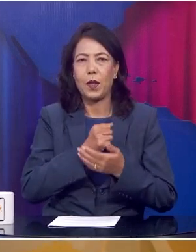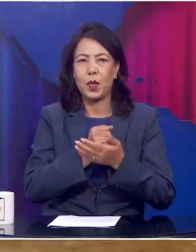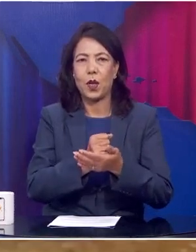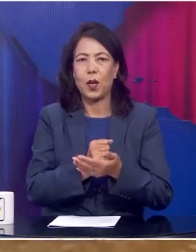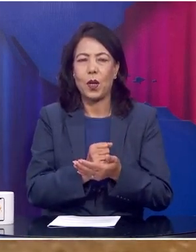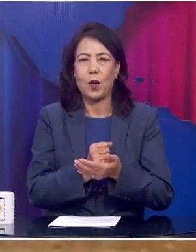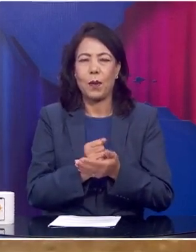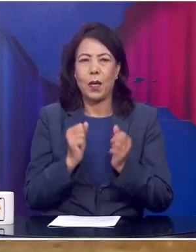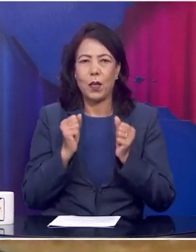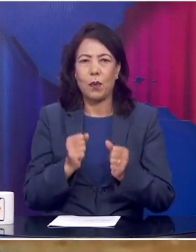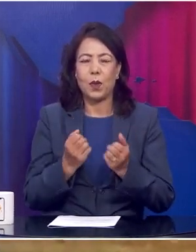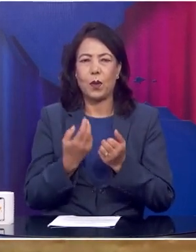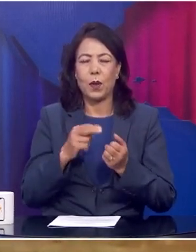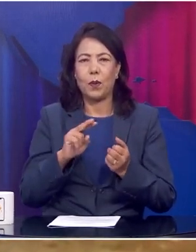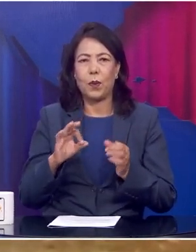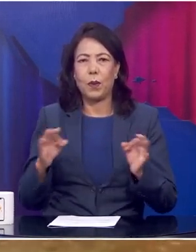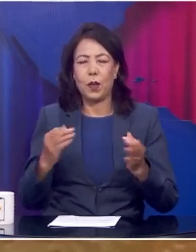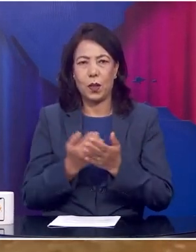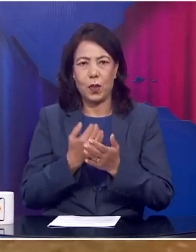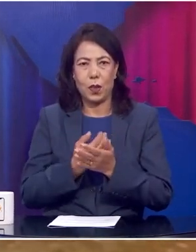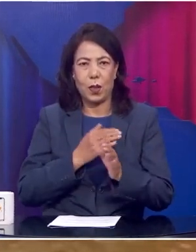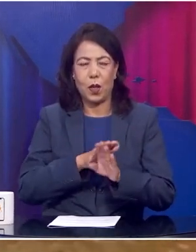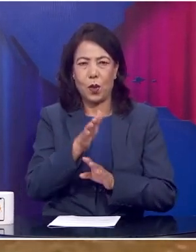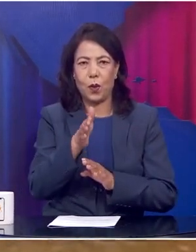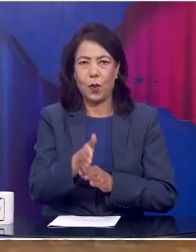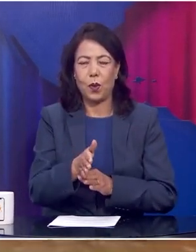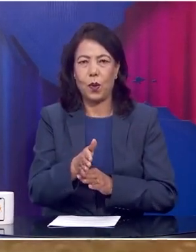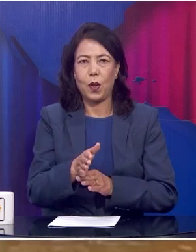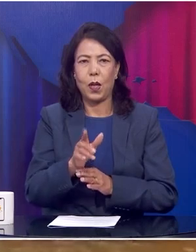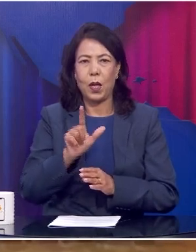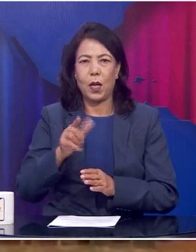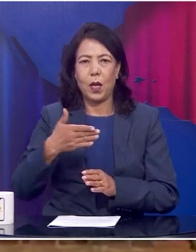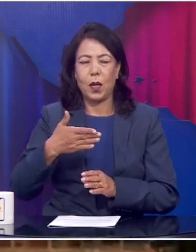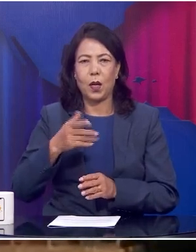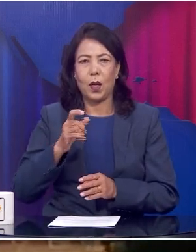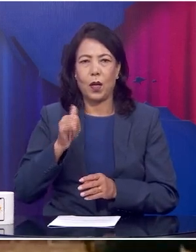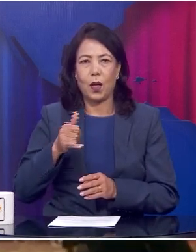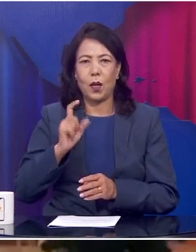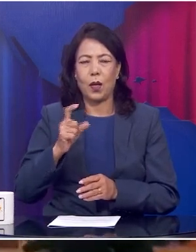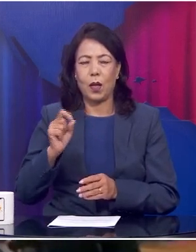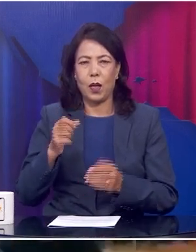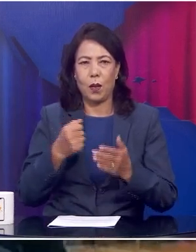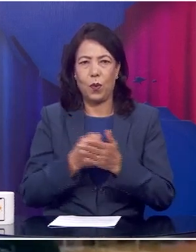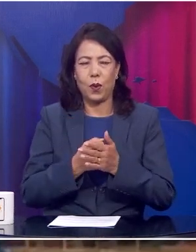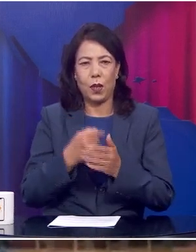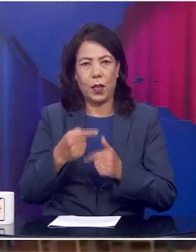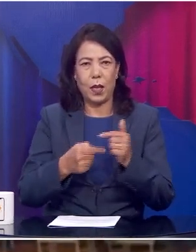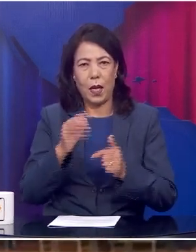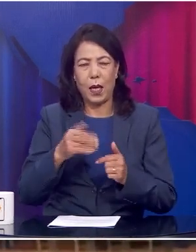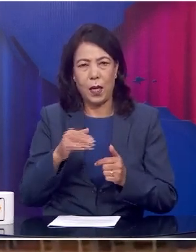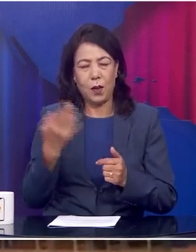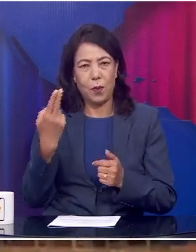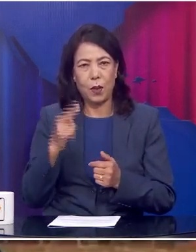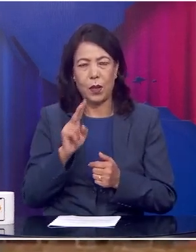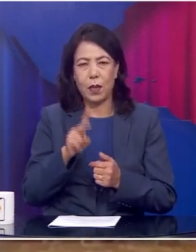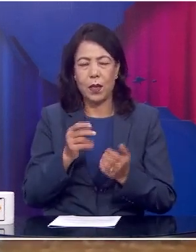सहयोगमा समर्पित रहनुभएका विभिन्न सङ्घ संस्थाहरू चाहिँ खलङ्गा पुग्ने क्रम जारी पनि रहेको छ, आइरहनु भएको